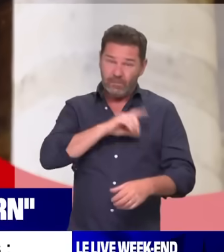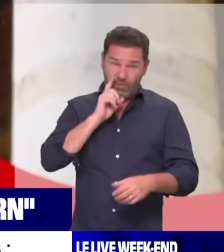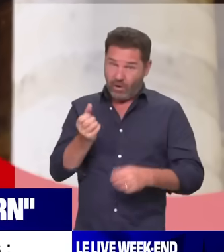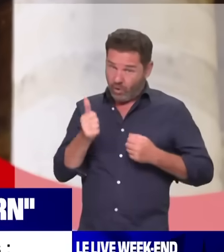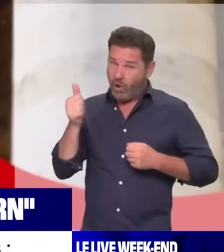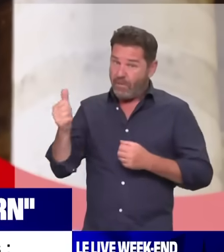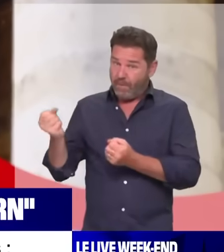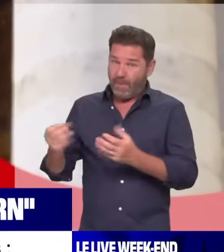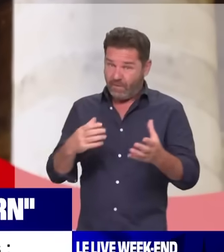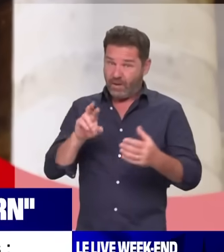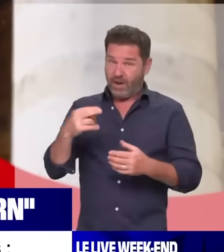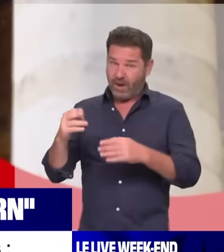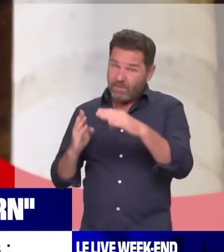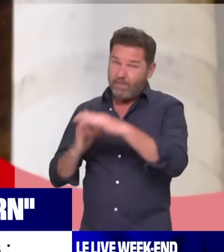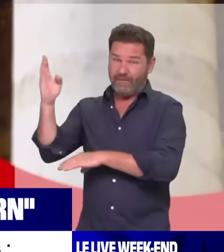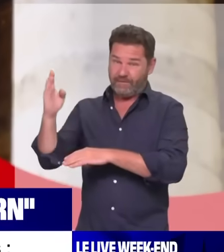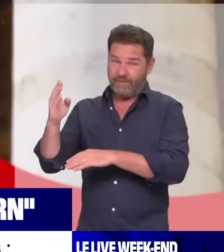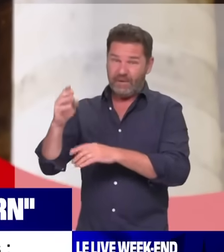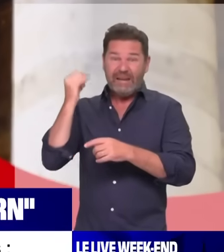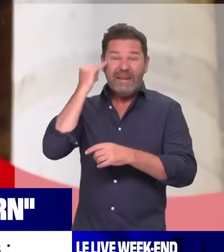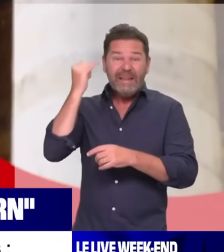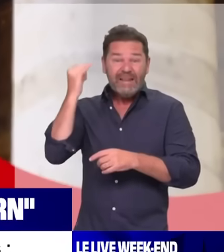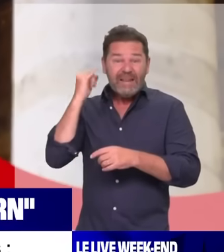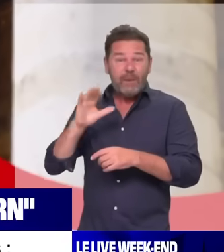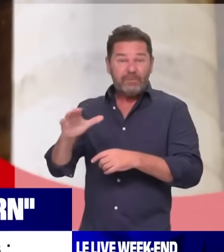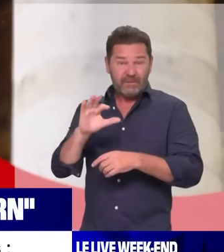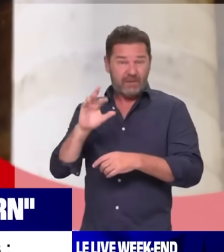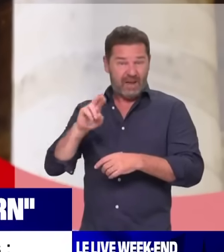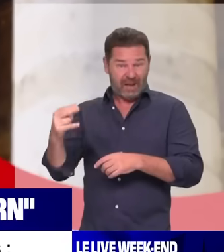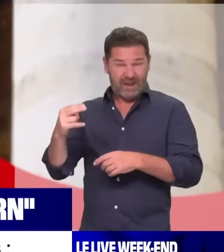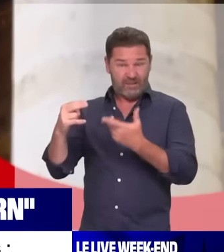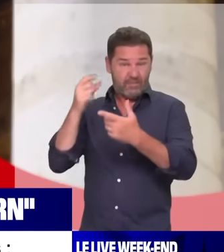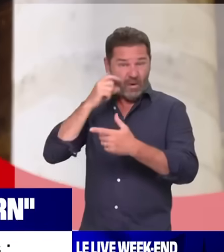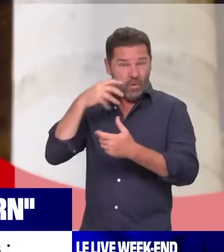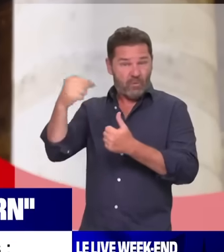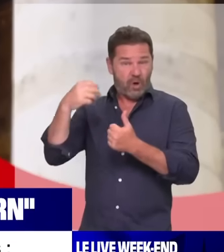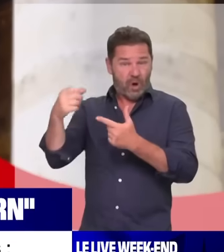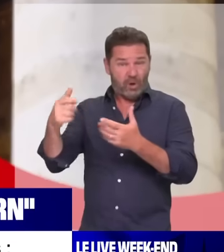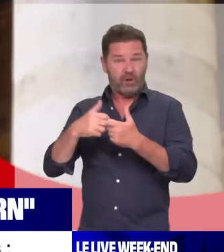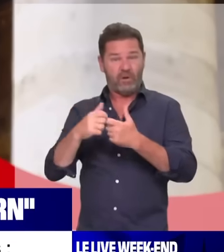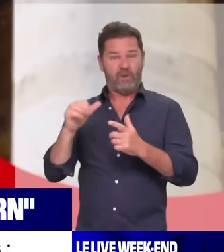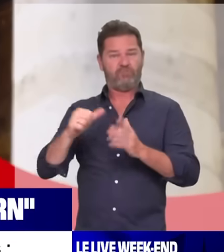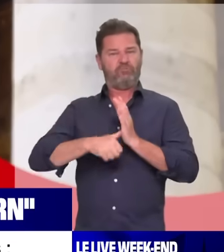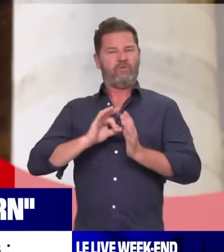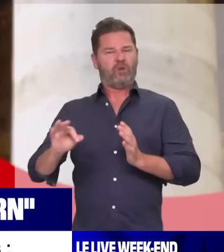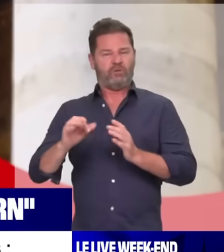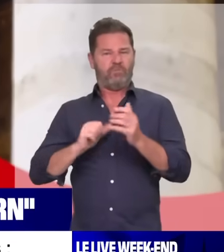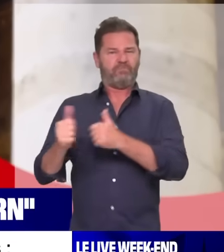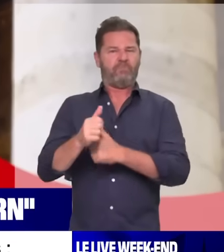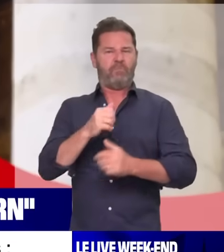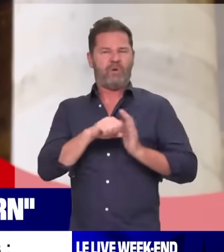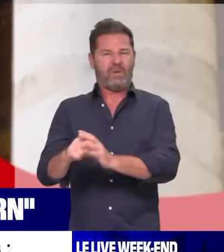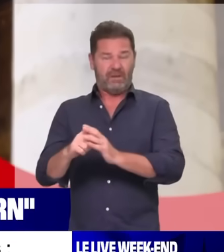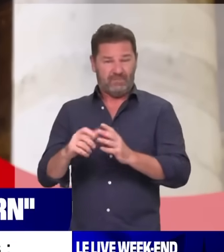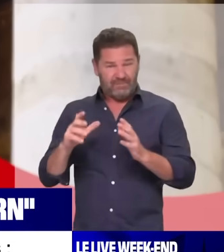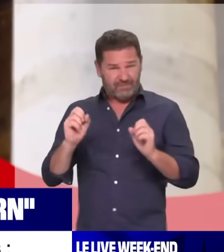droite ils ont emprunté des idées à l'extrême droite comme la préférence nationale mais aujourd'hui ils refuse de faire ce que je viens de faire de manière très claire